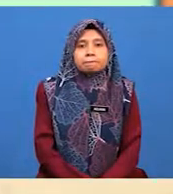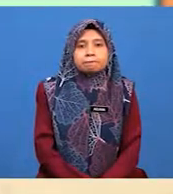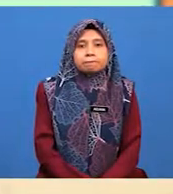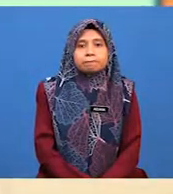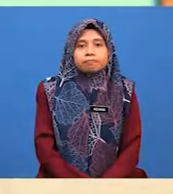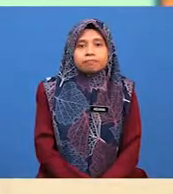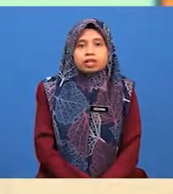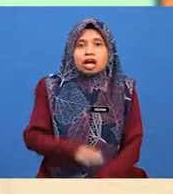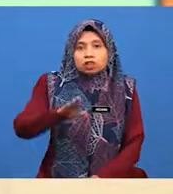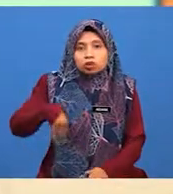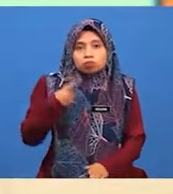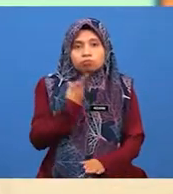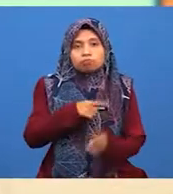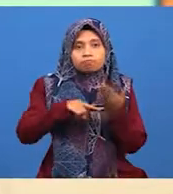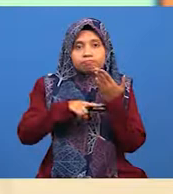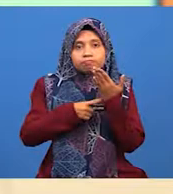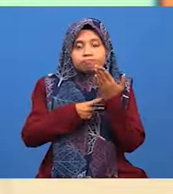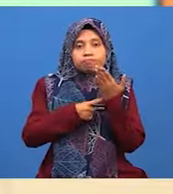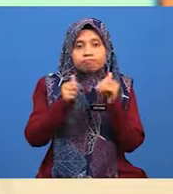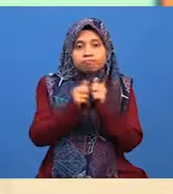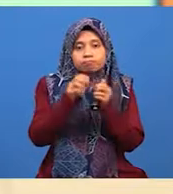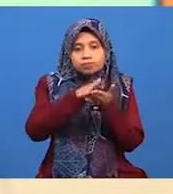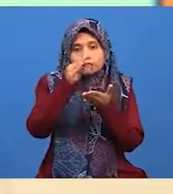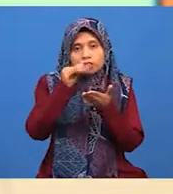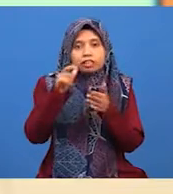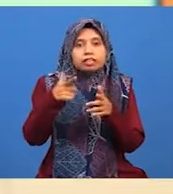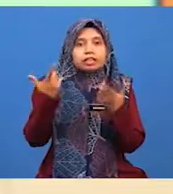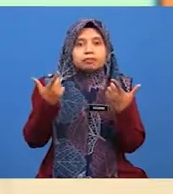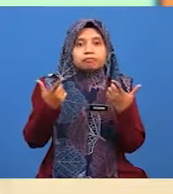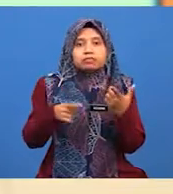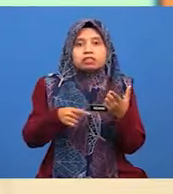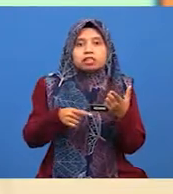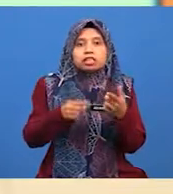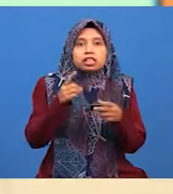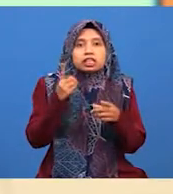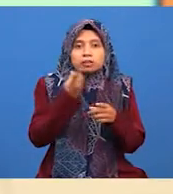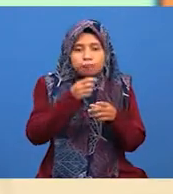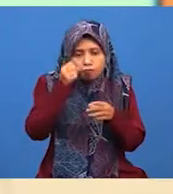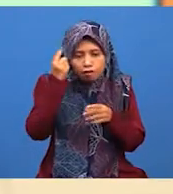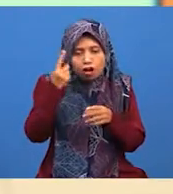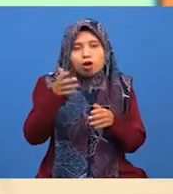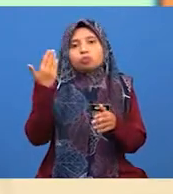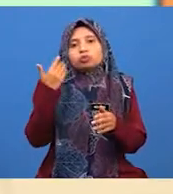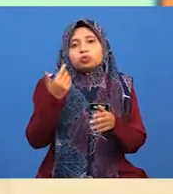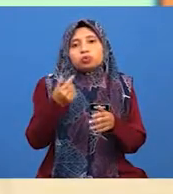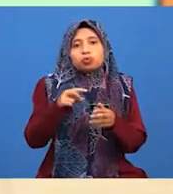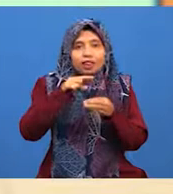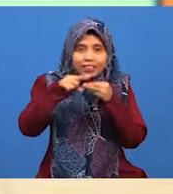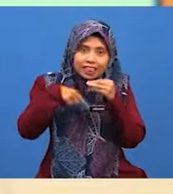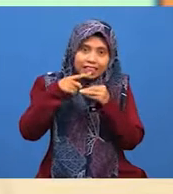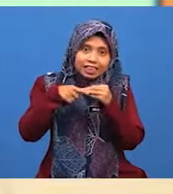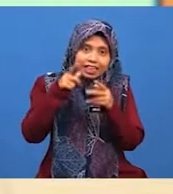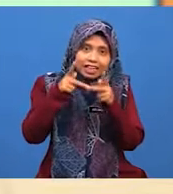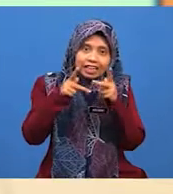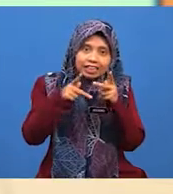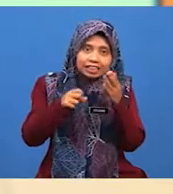Sebelum kita memulakan pembelajaran dengan lebih lanjut lagi, apa kata kita fahami terlebih dahulu tentang